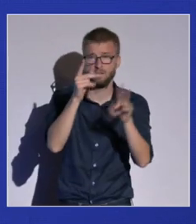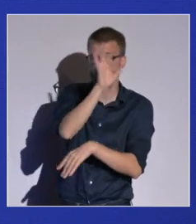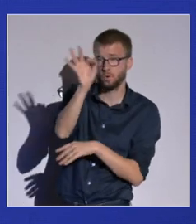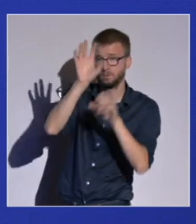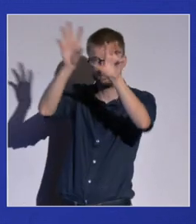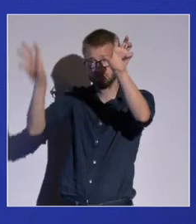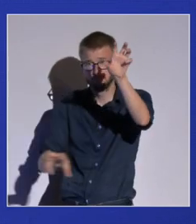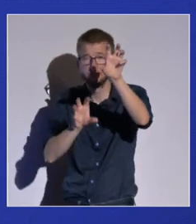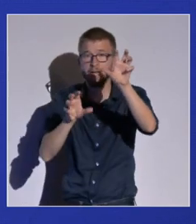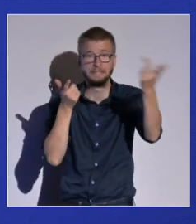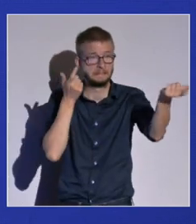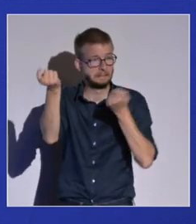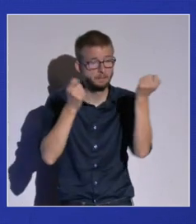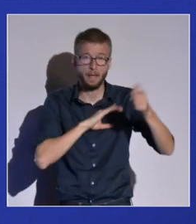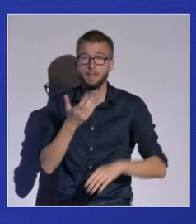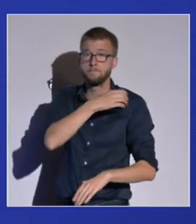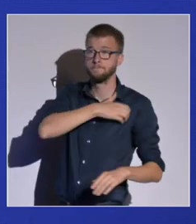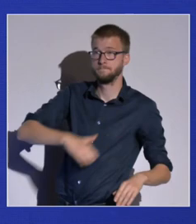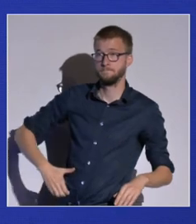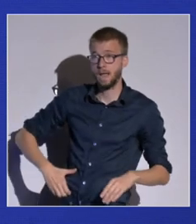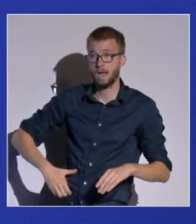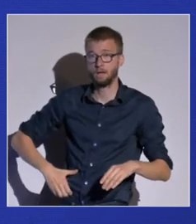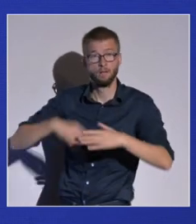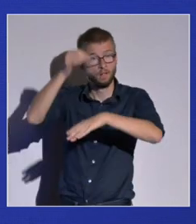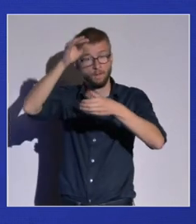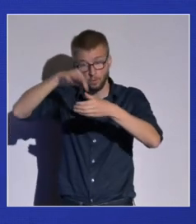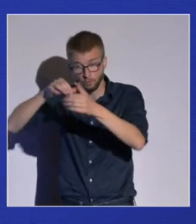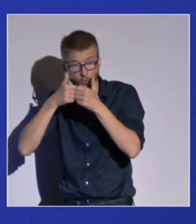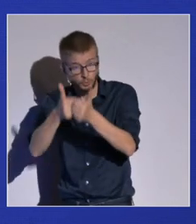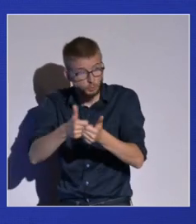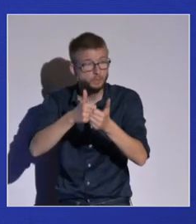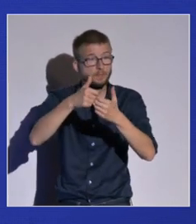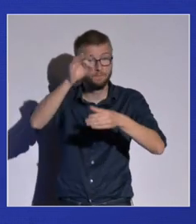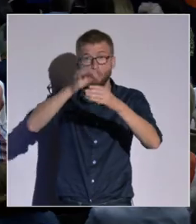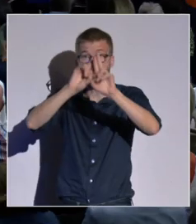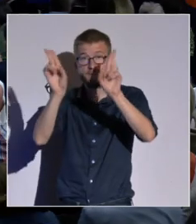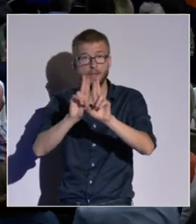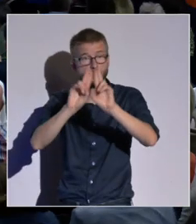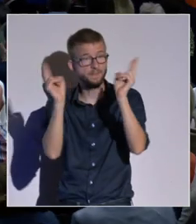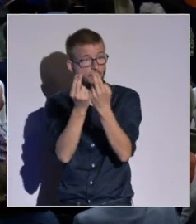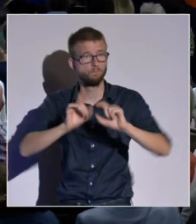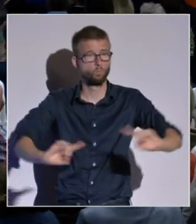soient gouvernées par des maires qui ne sont pas élus par le suffrage universel.